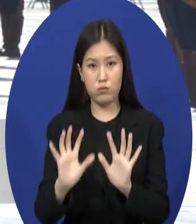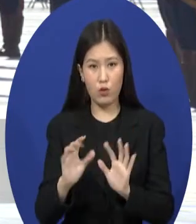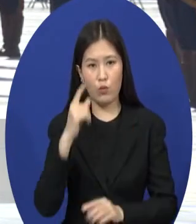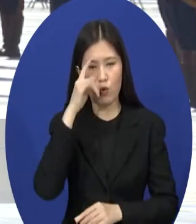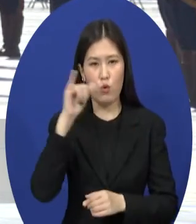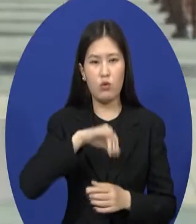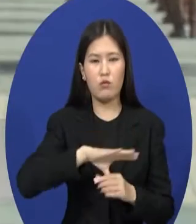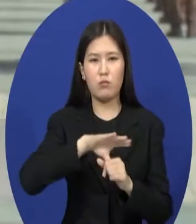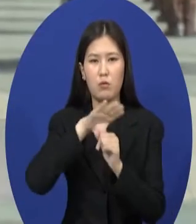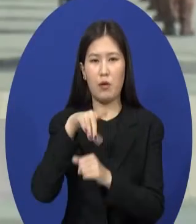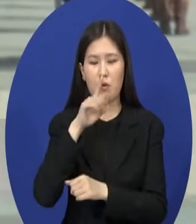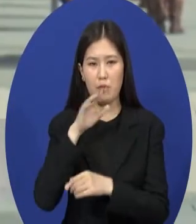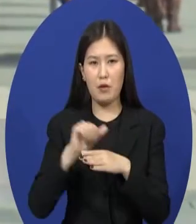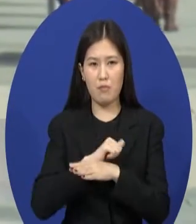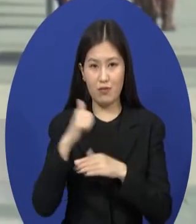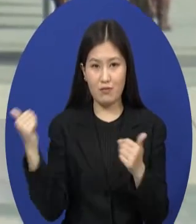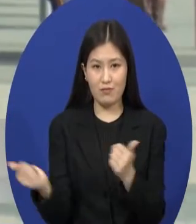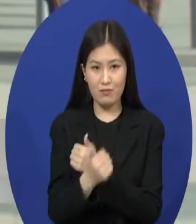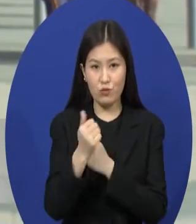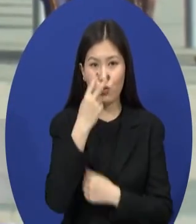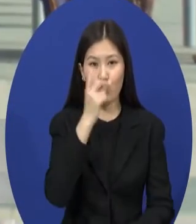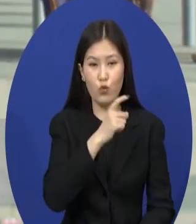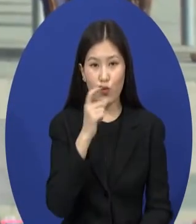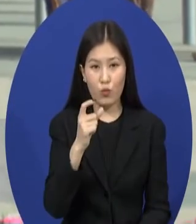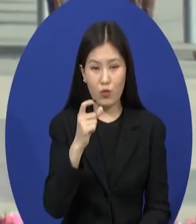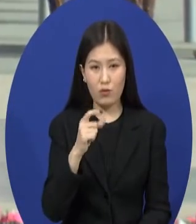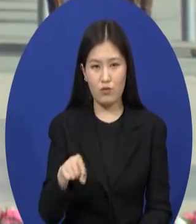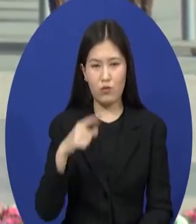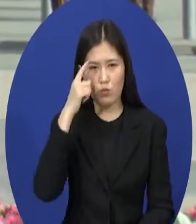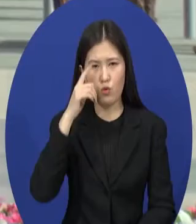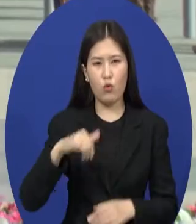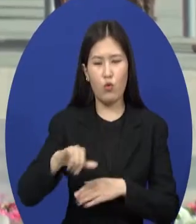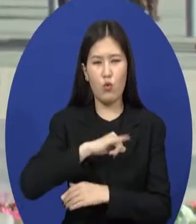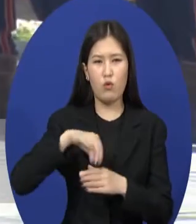залхад бэлэн боллоо. Эргэн үзэгчдээ хамтдаа Монгол улсынхаа